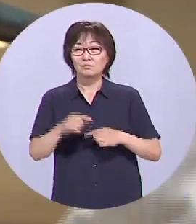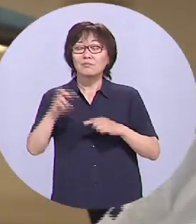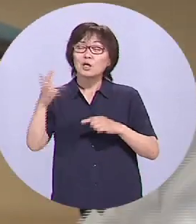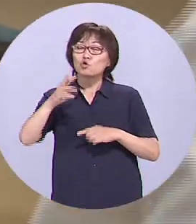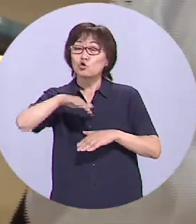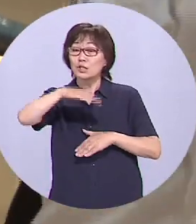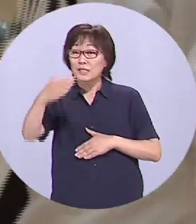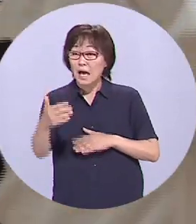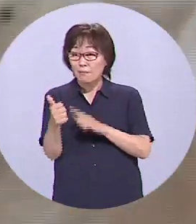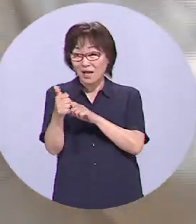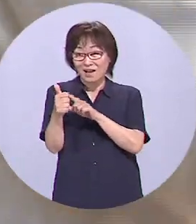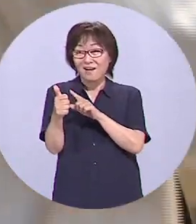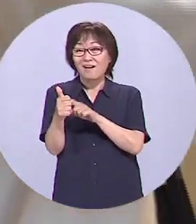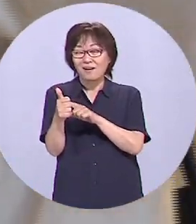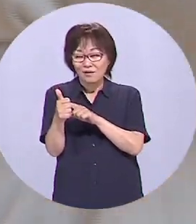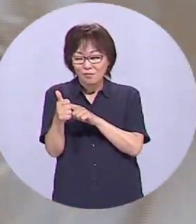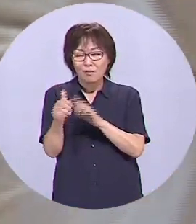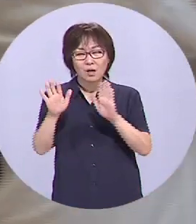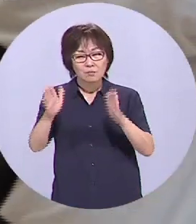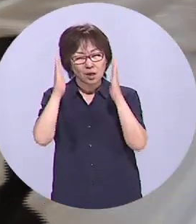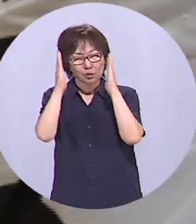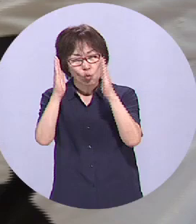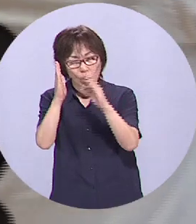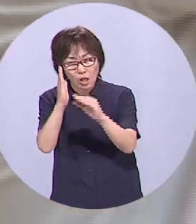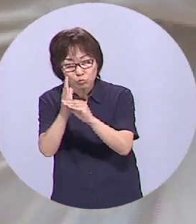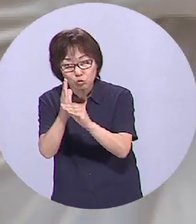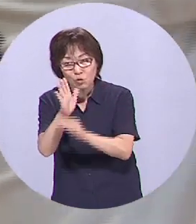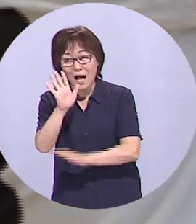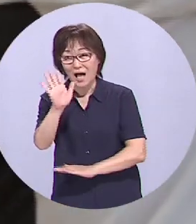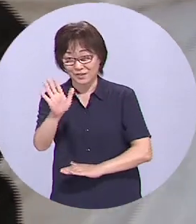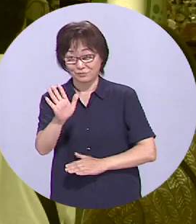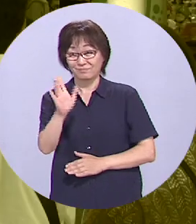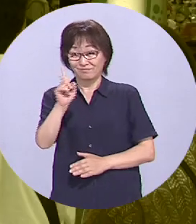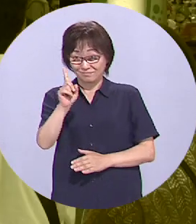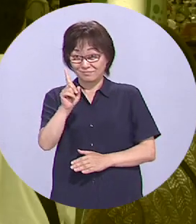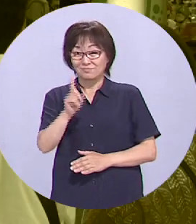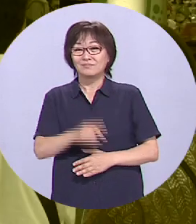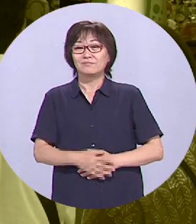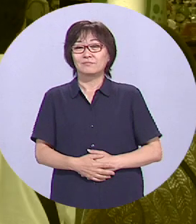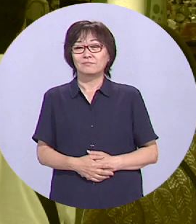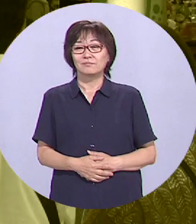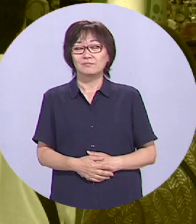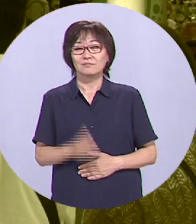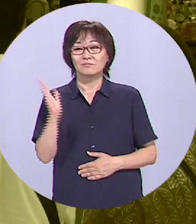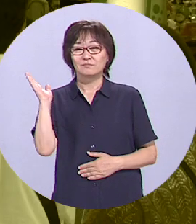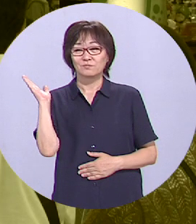の杉山さんは現在力を入れていることがあります。それは